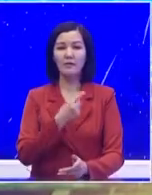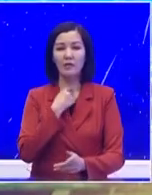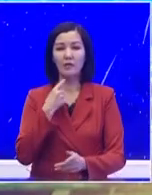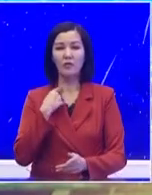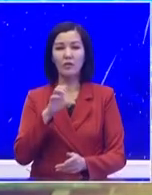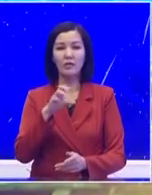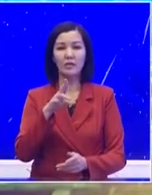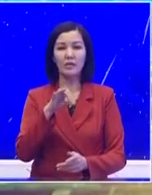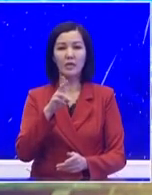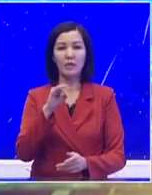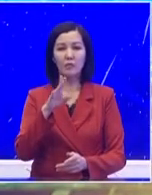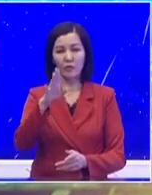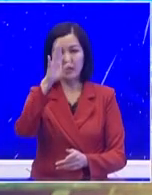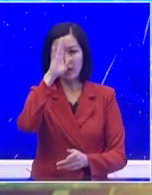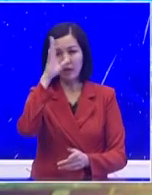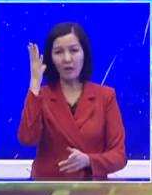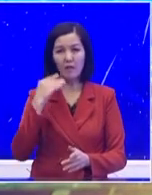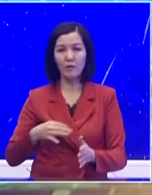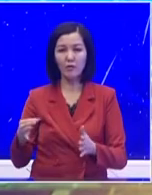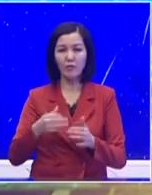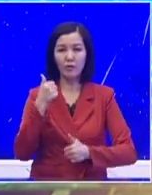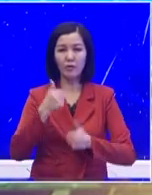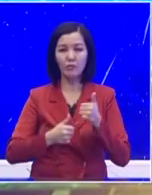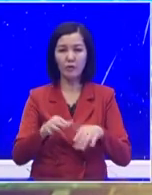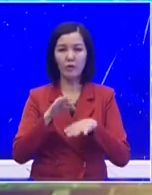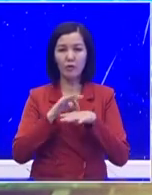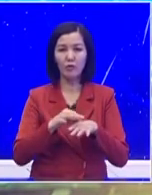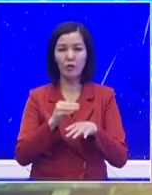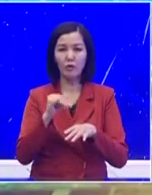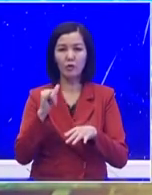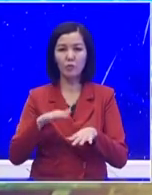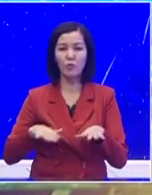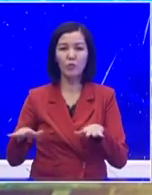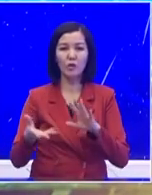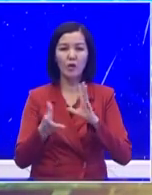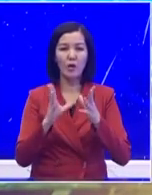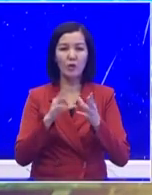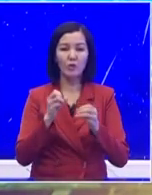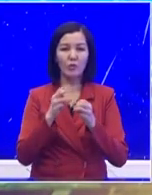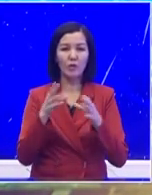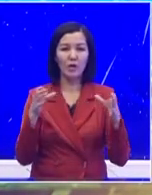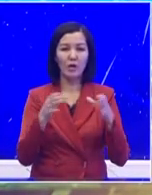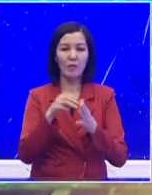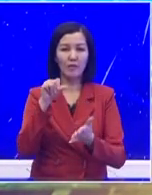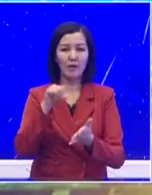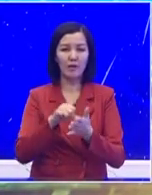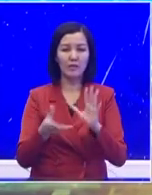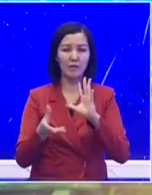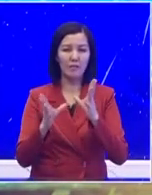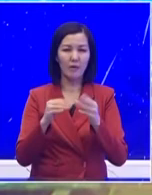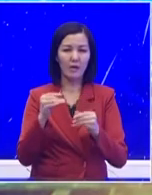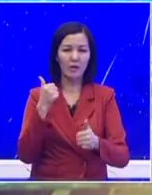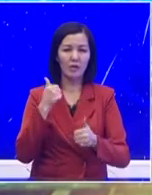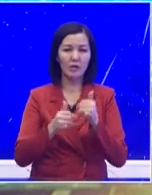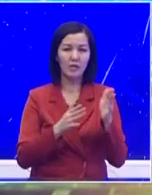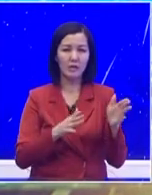Талдықорғанда стритболдан ерлер арасында Алматы облысының чемпионаты өтті. Оған Жетісу өңірінің аудан қалаларынан 12 команда келіп қатысты.